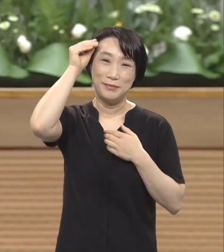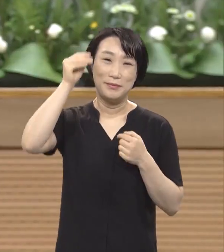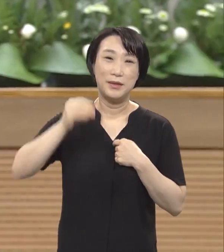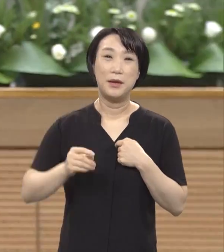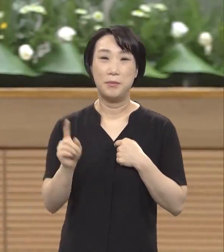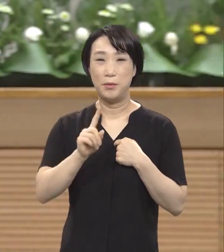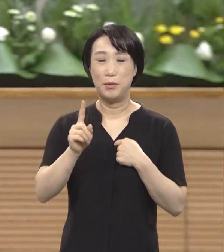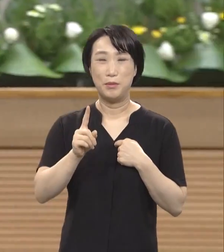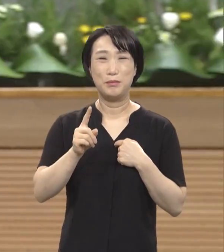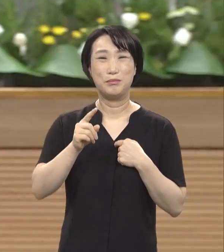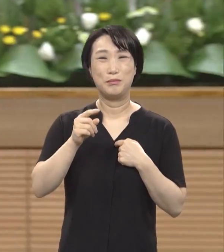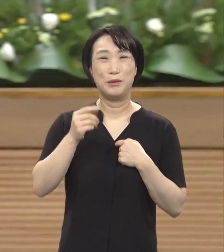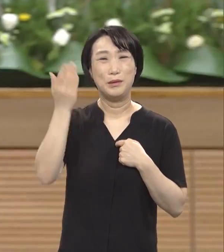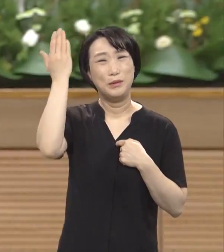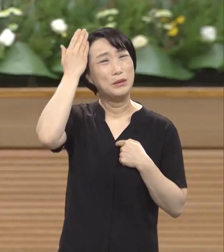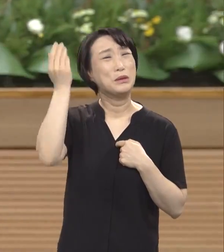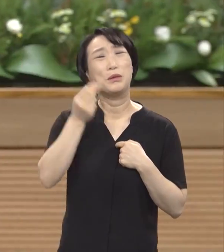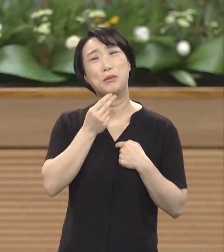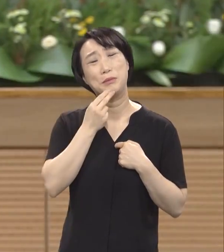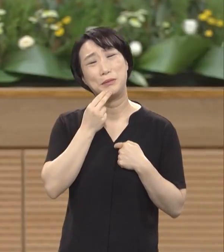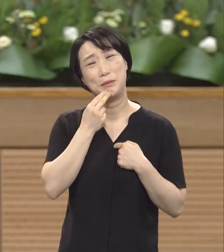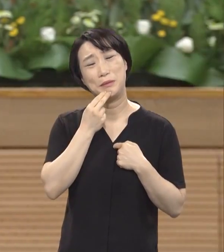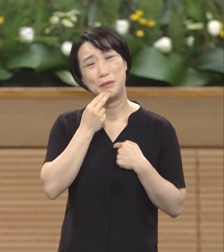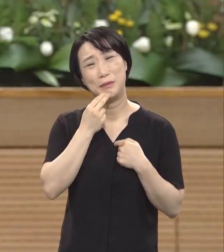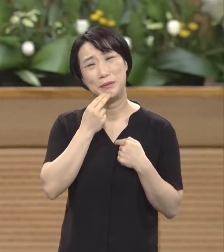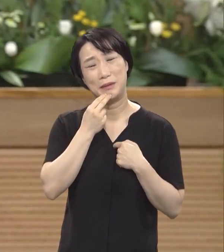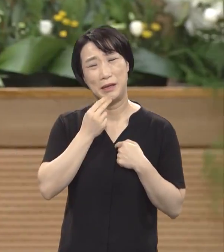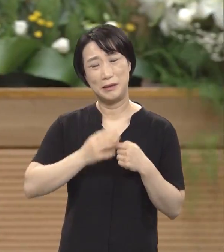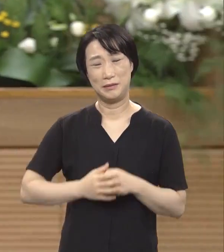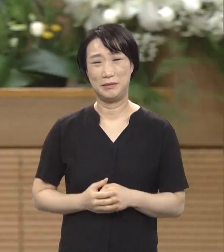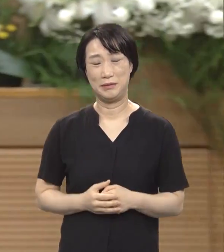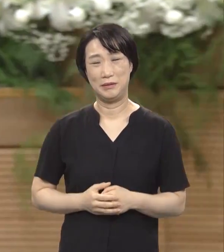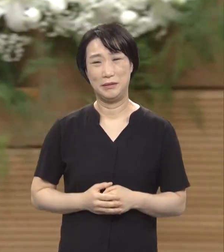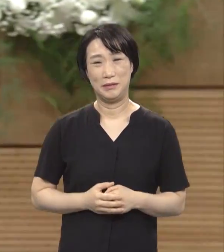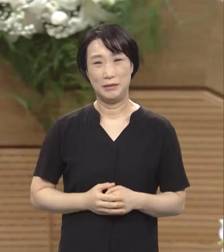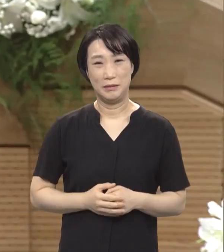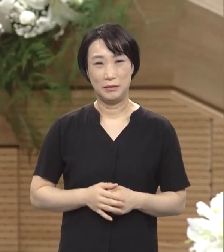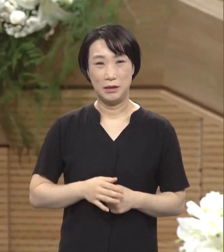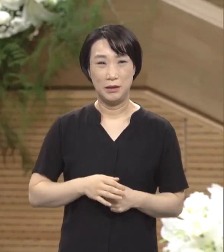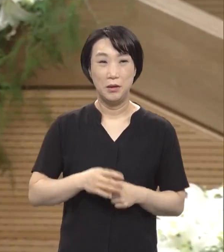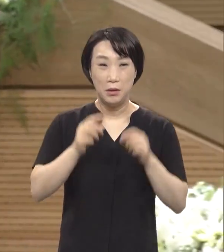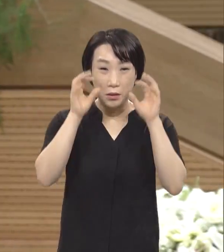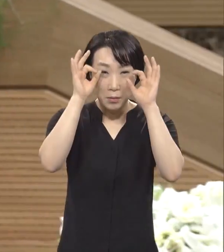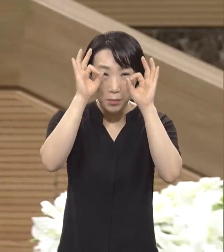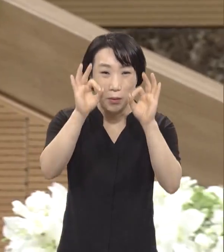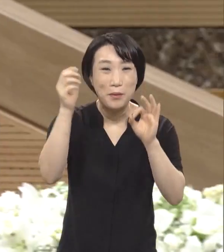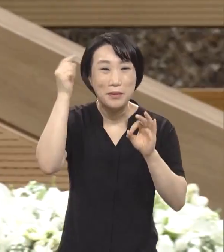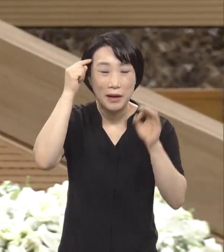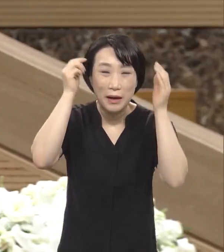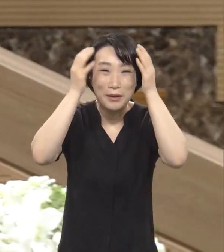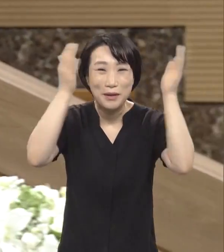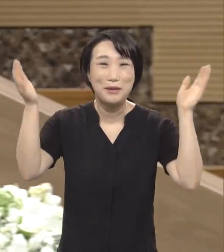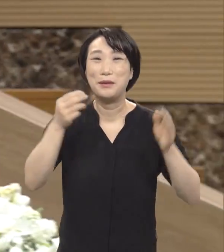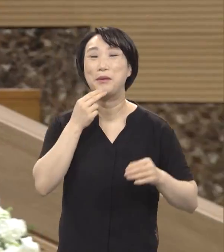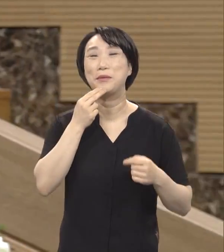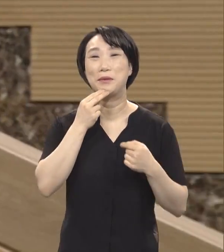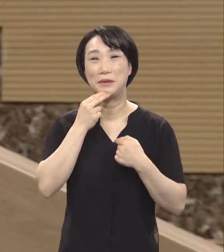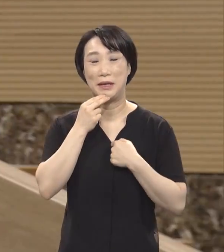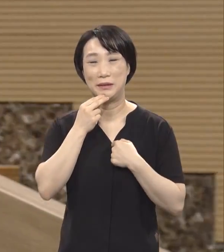나는 무식한 사람이다. 나는 안목이 없는 사람이다.